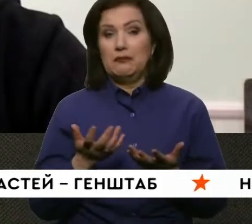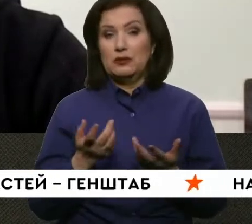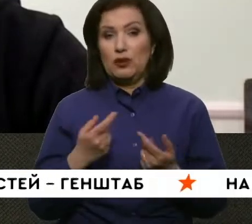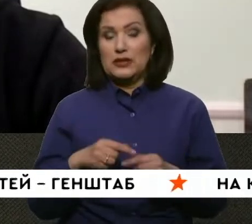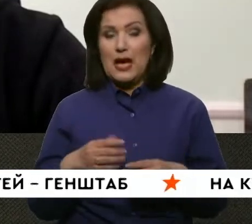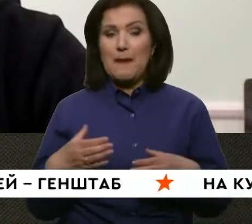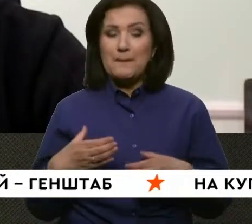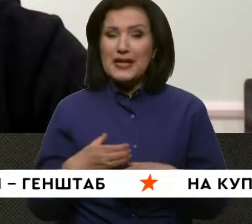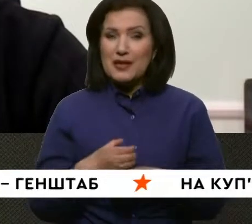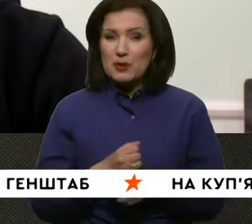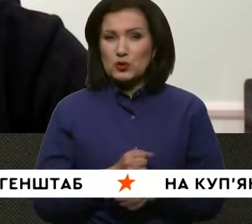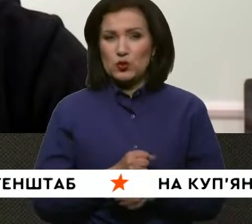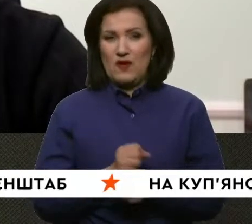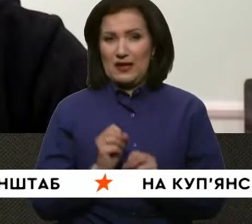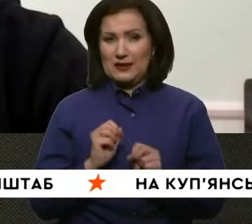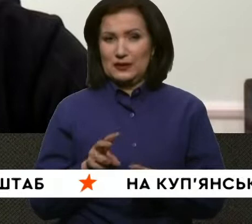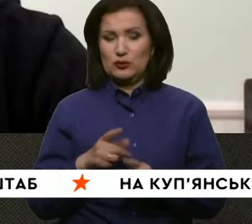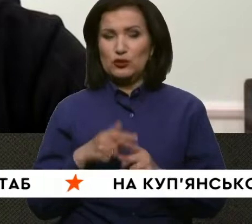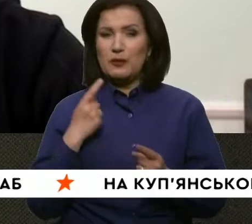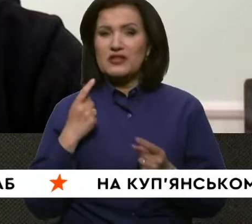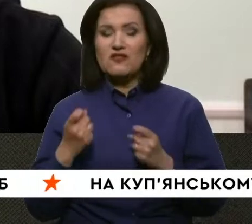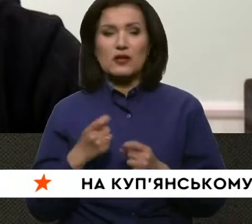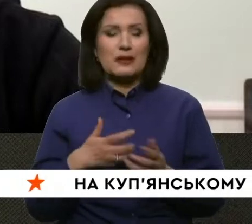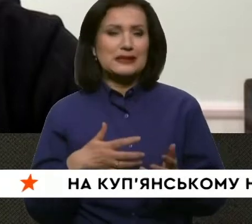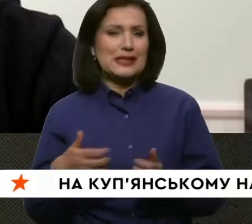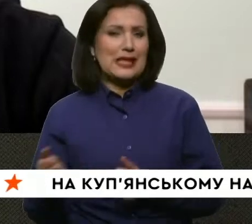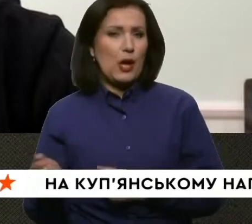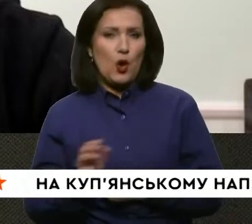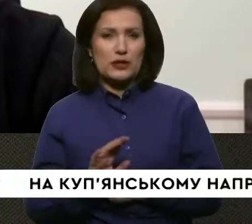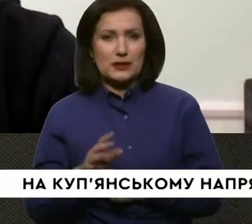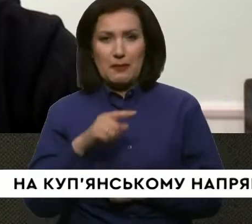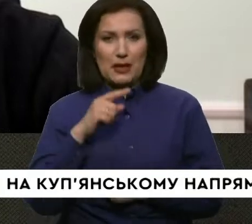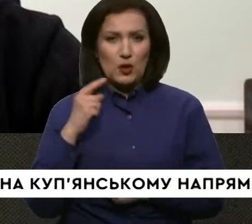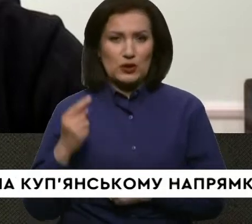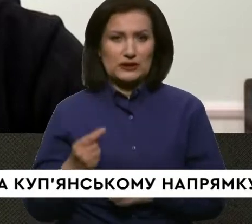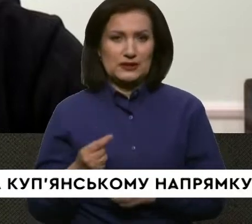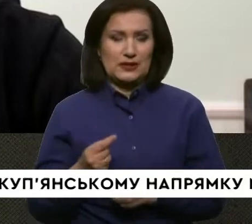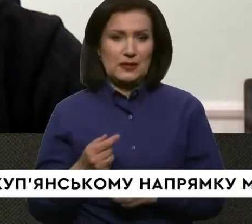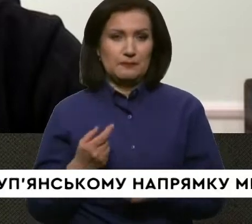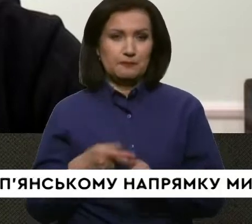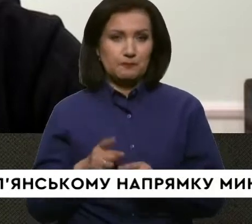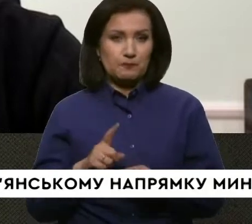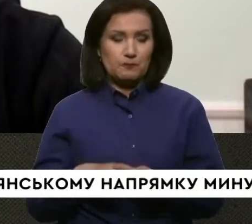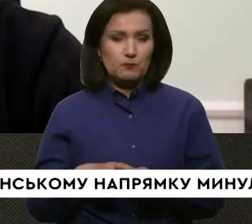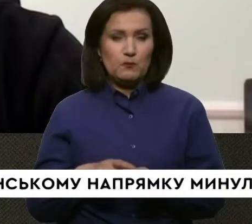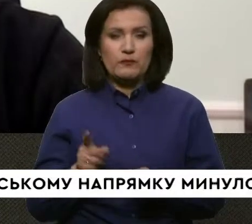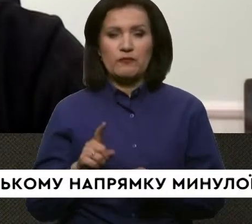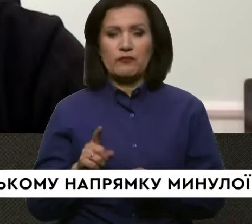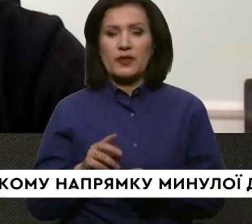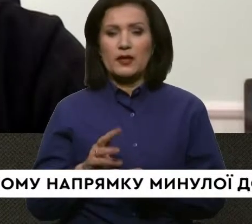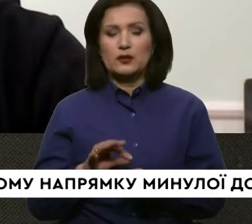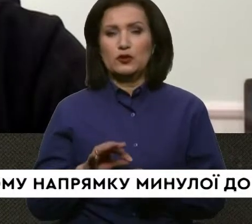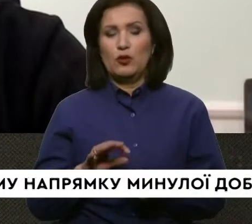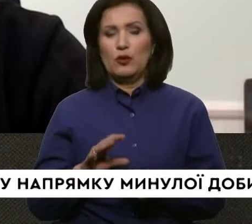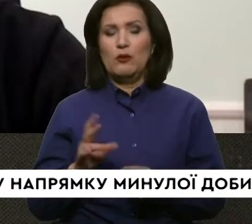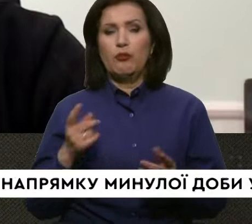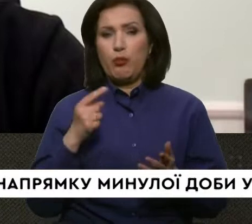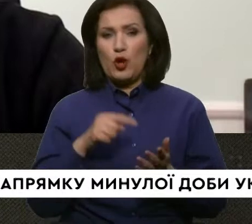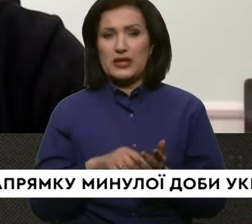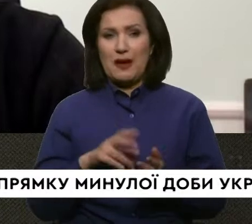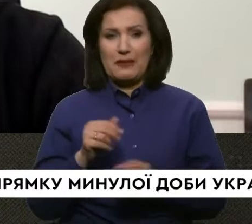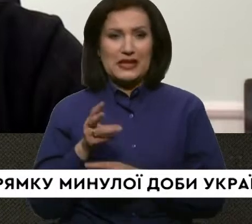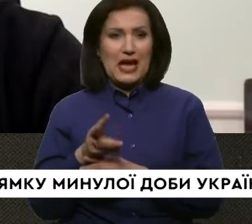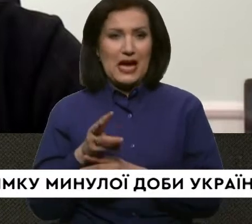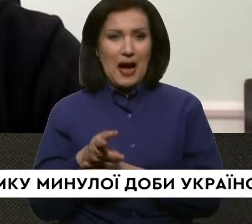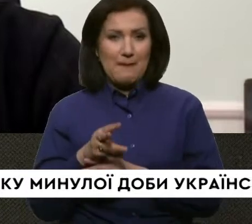чином мінімізувати ризики, щоб, наприклад, цю інформацію не отримала Росія, наприклад, бо те, що, скажімо так, потрапить